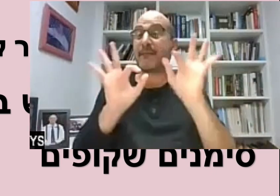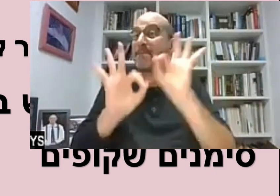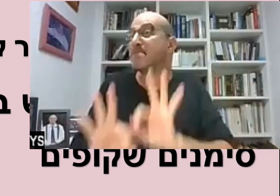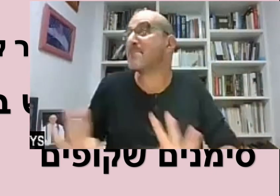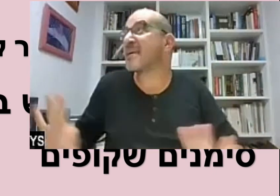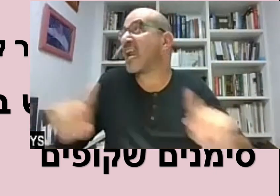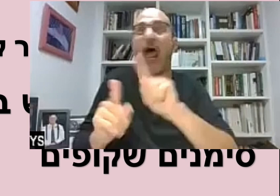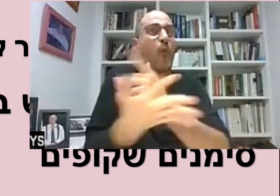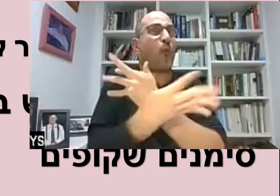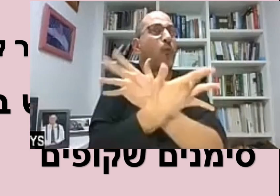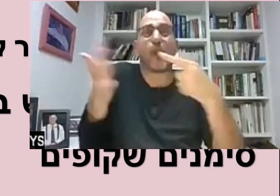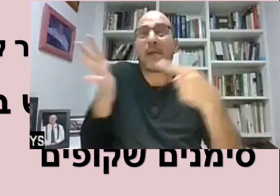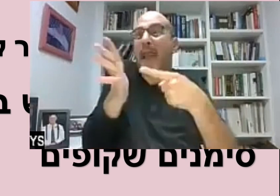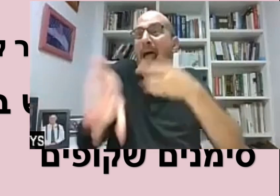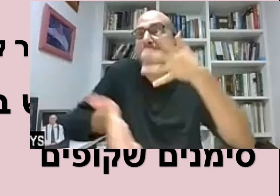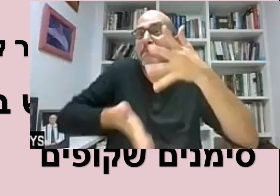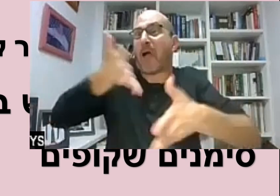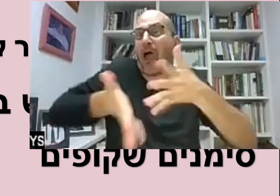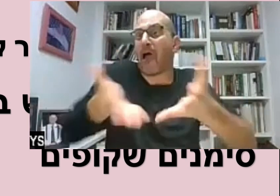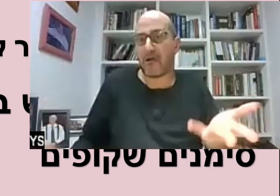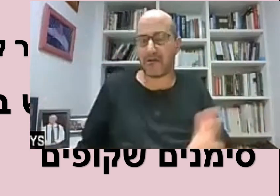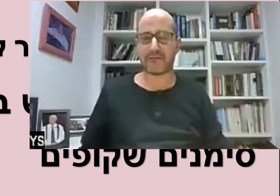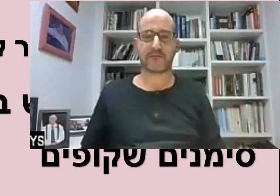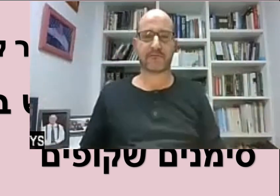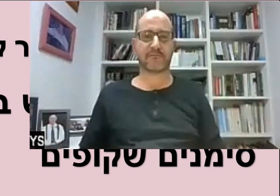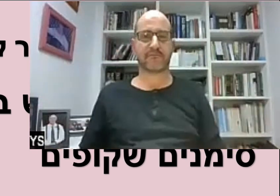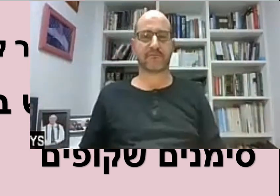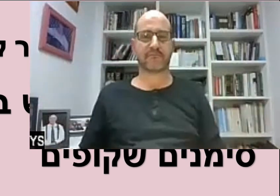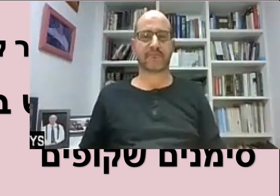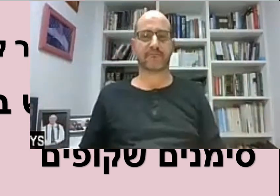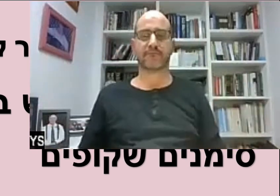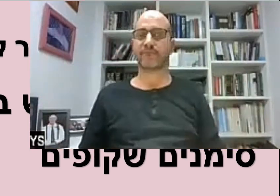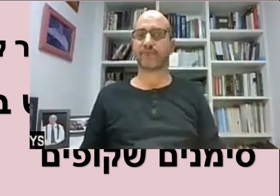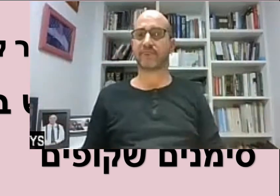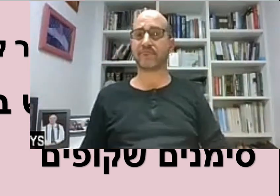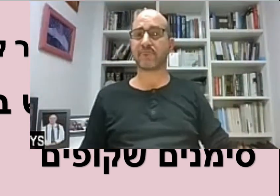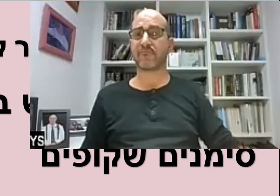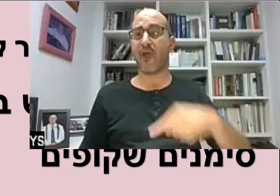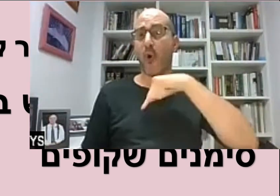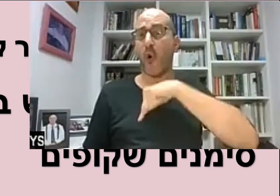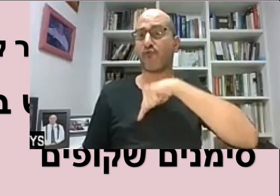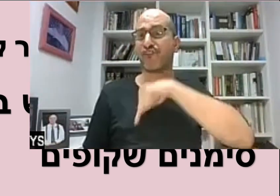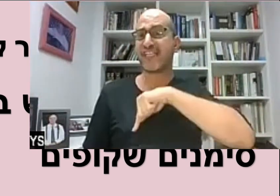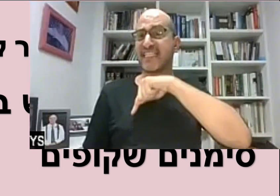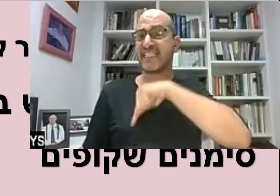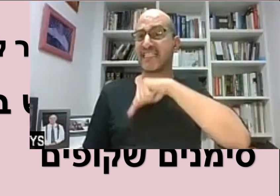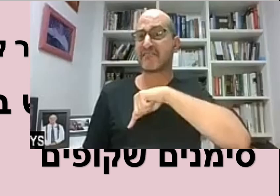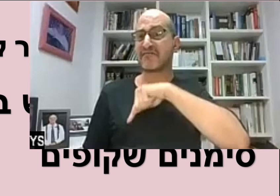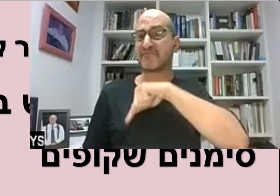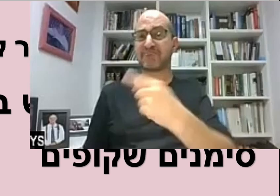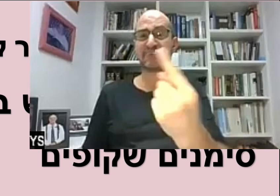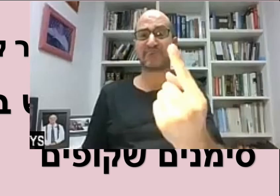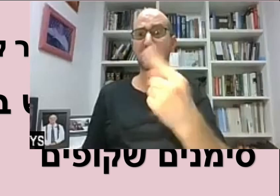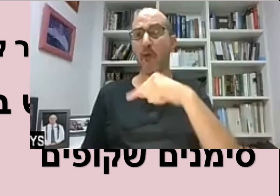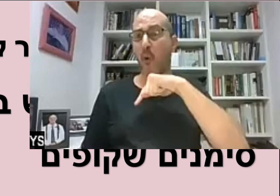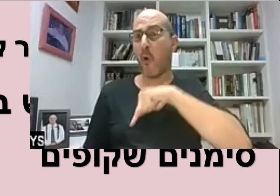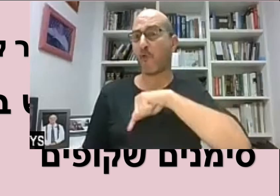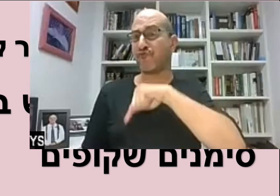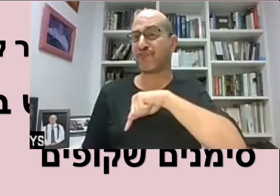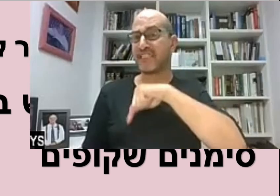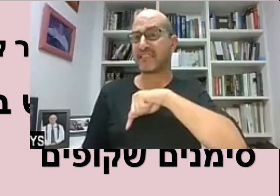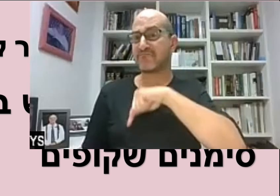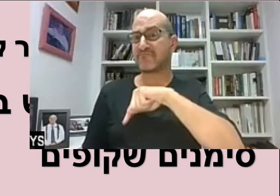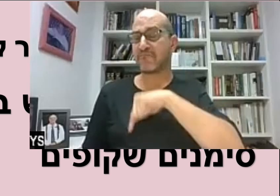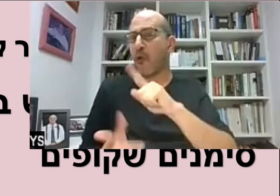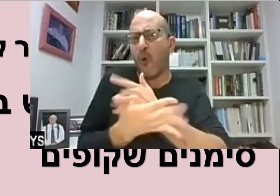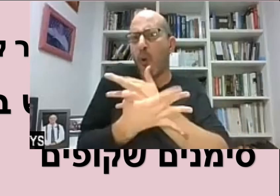ועכשיו, עוד שני סימנים שבכלל לא ברורים, ולמה מסמנים אותם ככה בכלל. אופי, עם